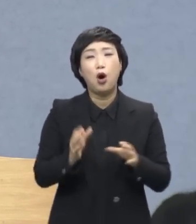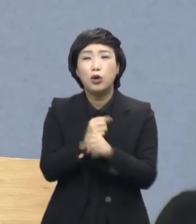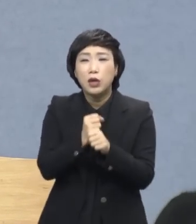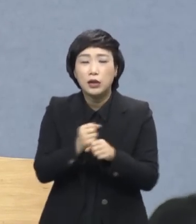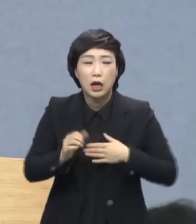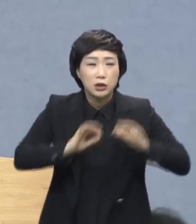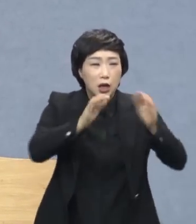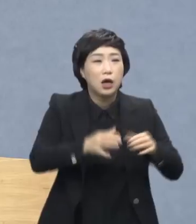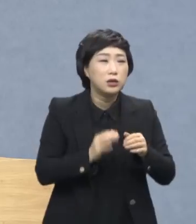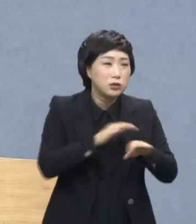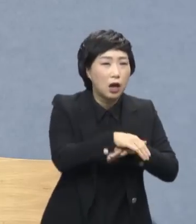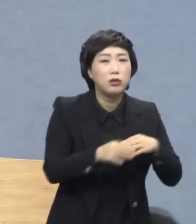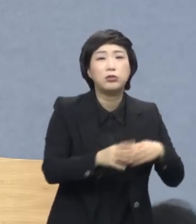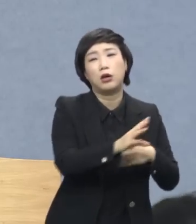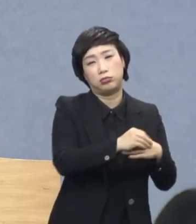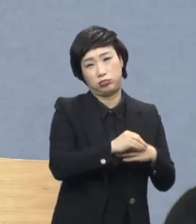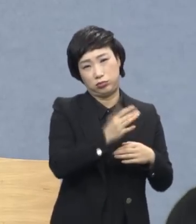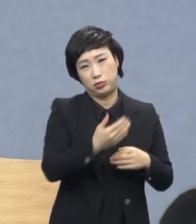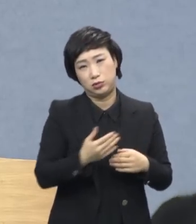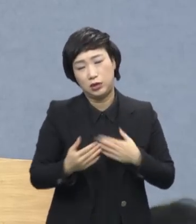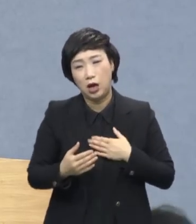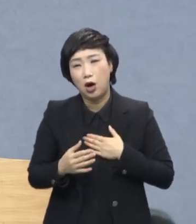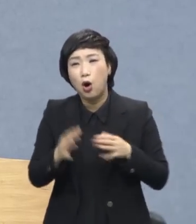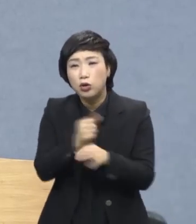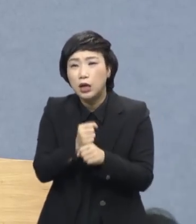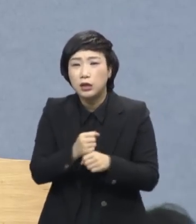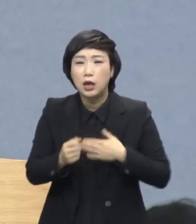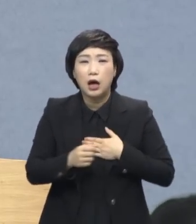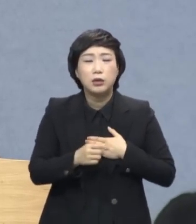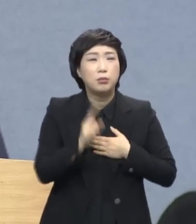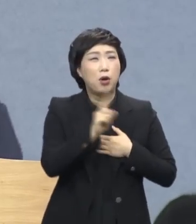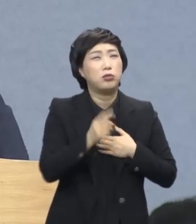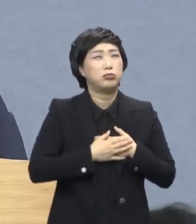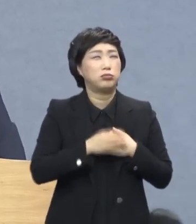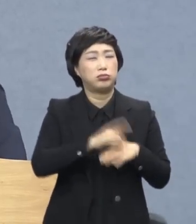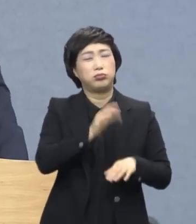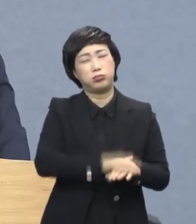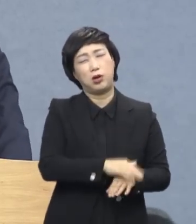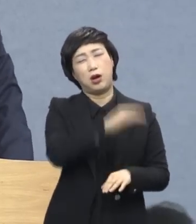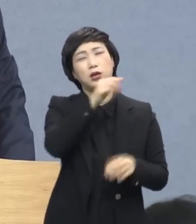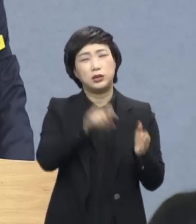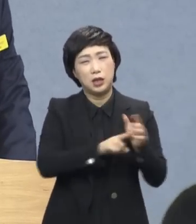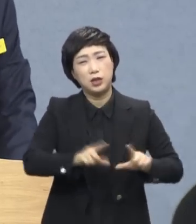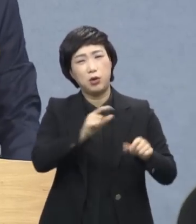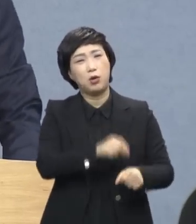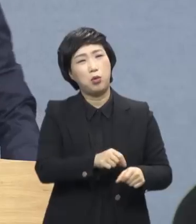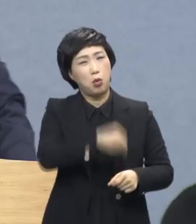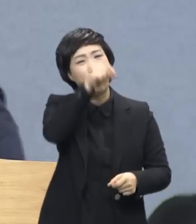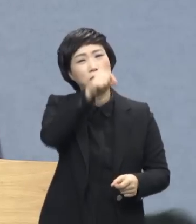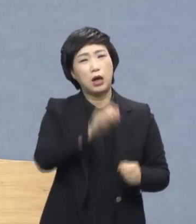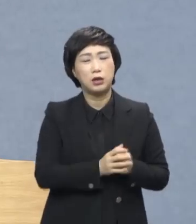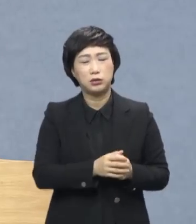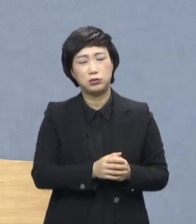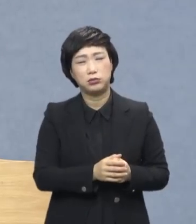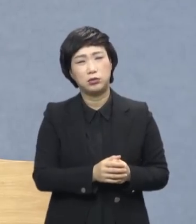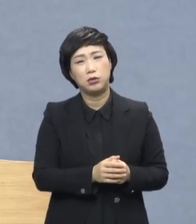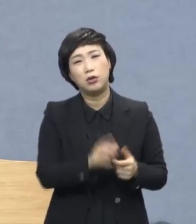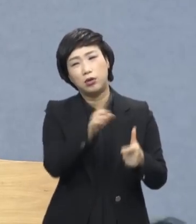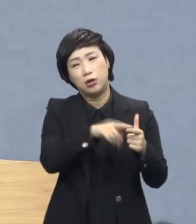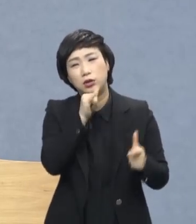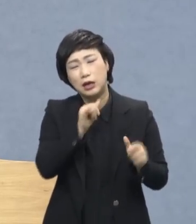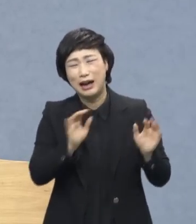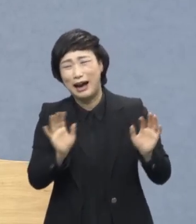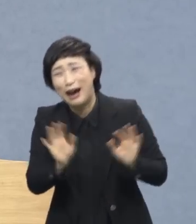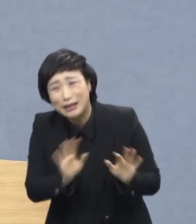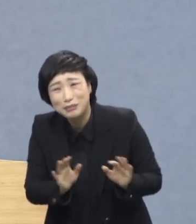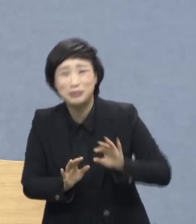때가는 세속적으로 되어가려버립니다. 어느 때가는 나는 모태 신앙이야 오래된 게 신앙생활이야 이거 울고 먹고 살려고 한다.